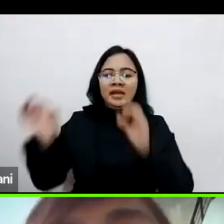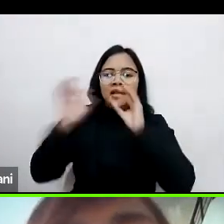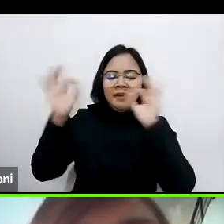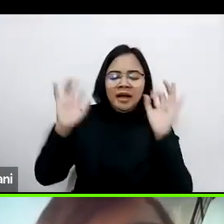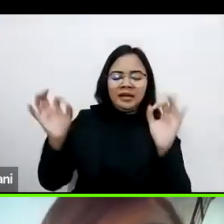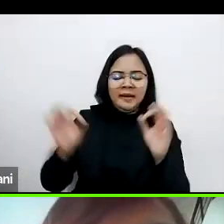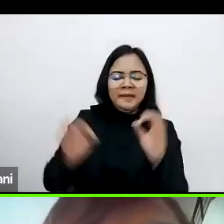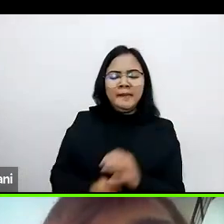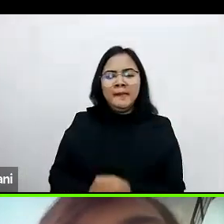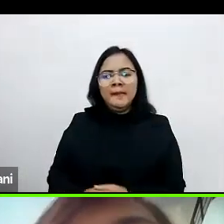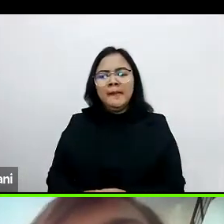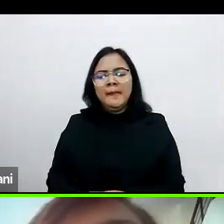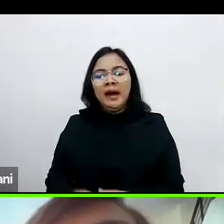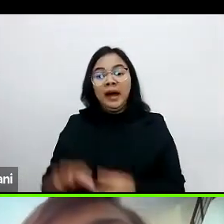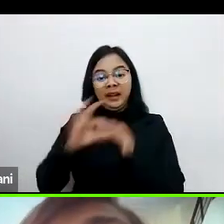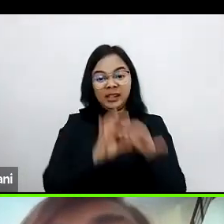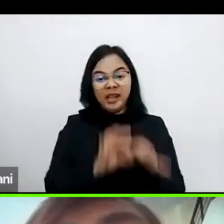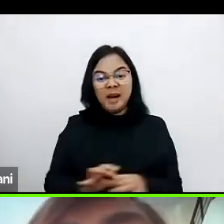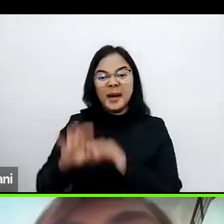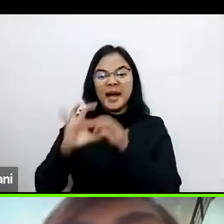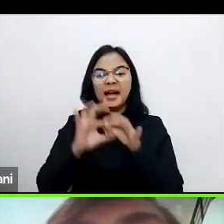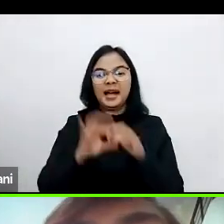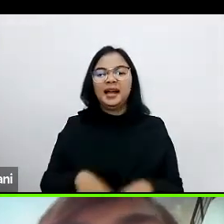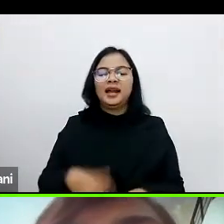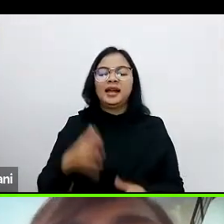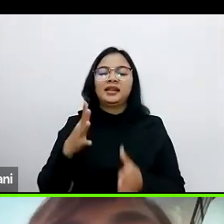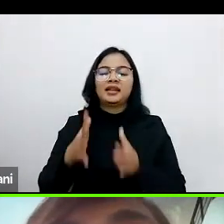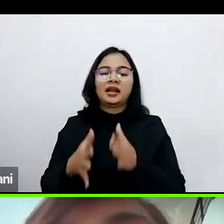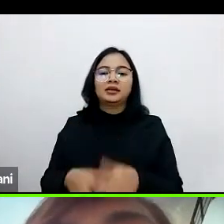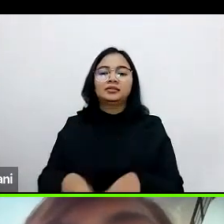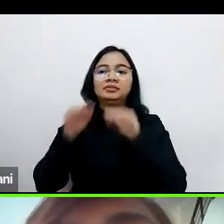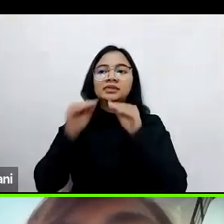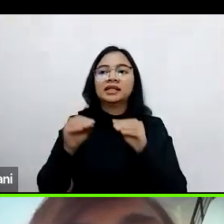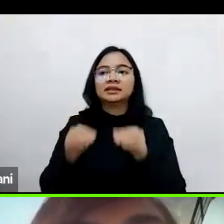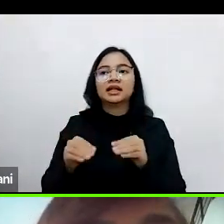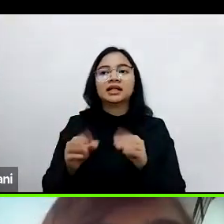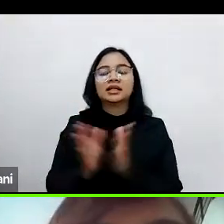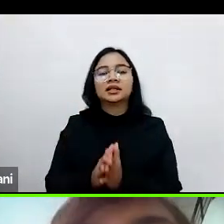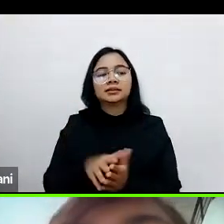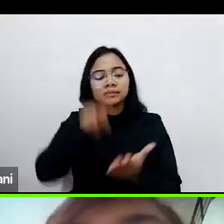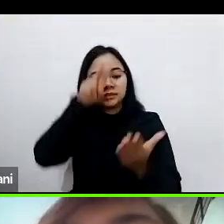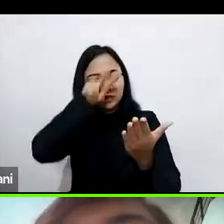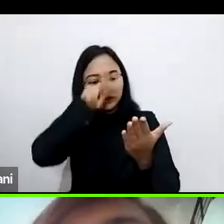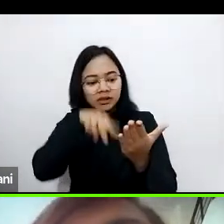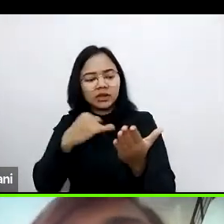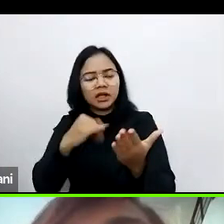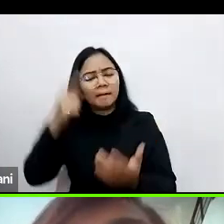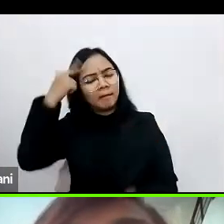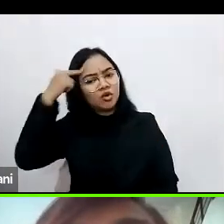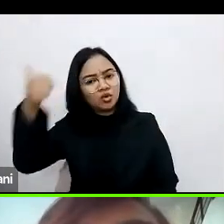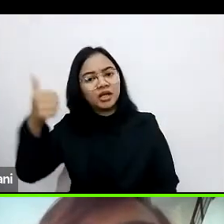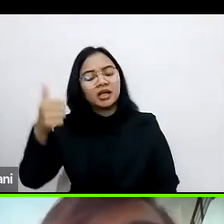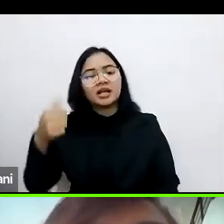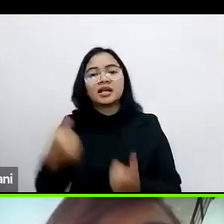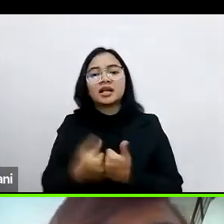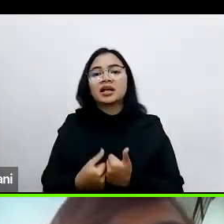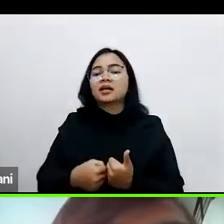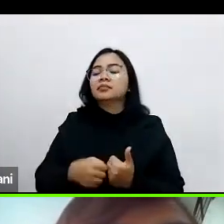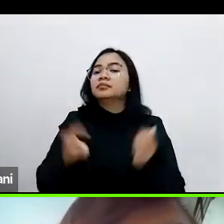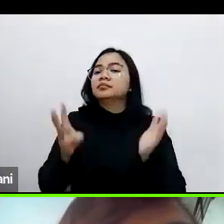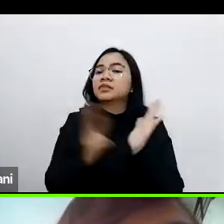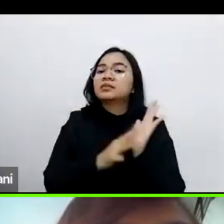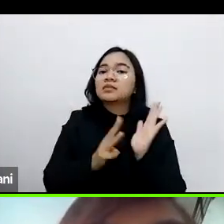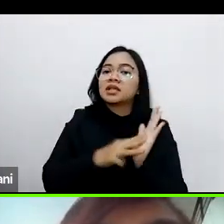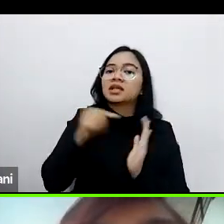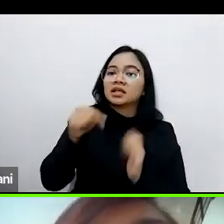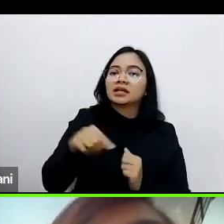gitu antara para pengajar gitu ya dan peneliti yang memang peduli gitu dengan isu-isu ini. Pada akhirnya